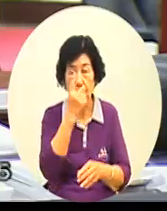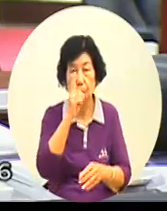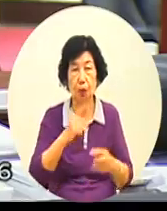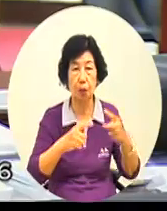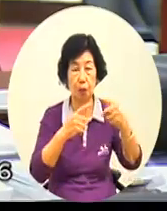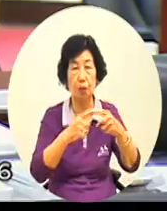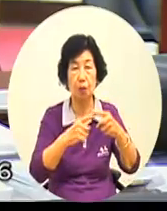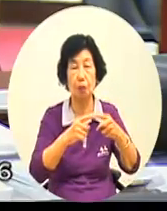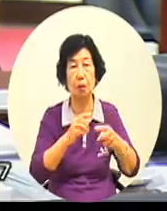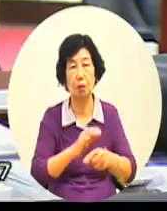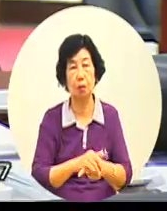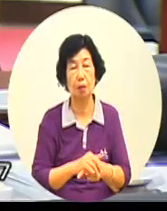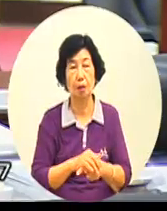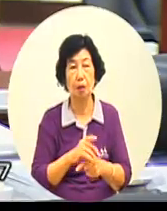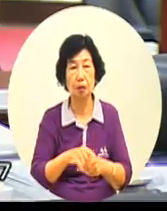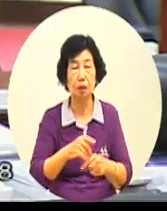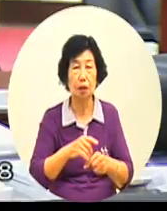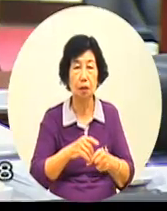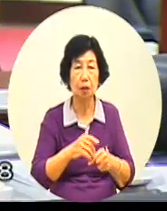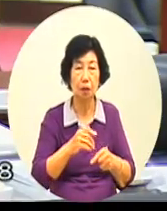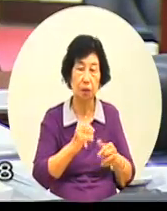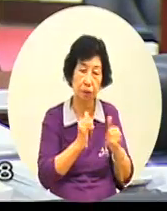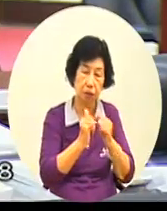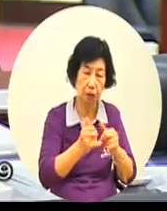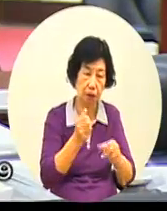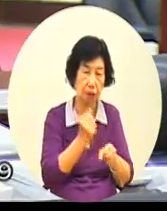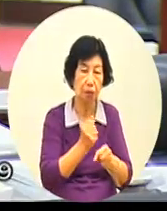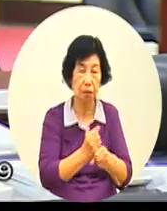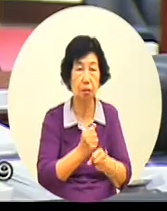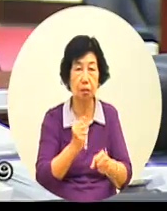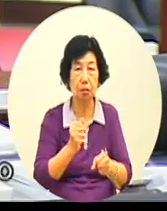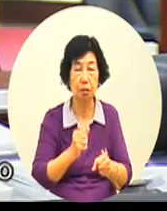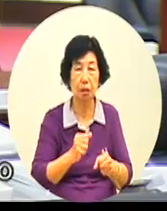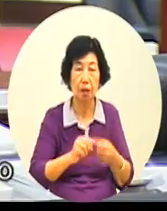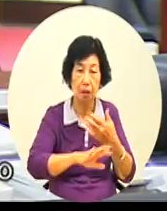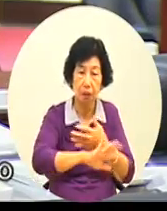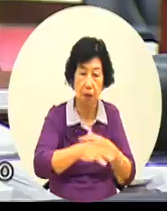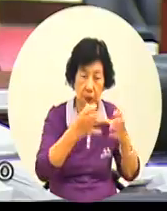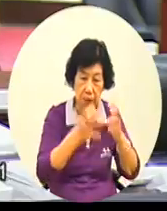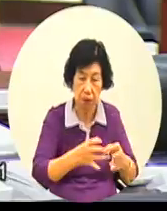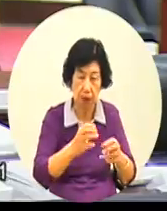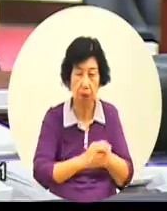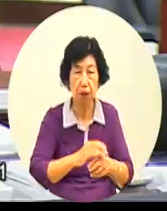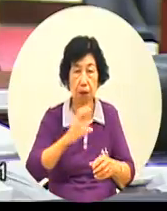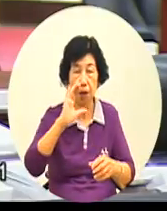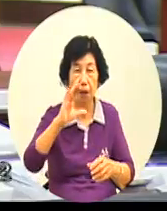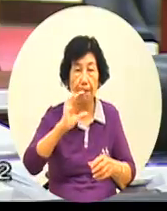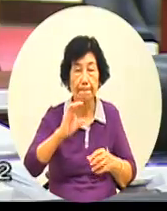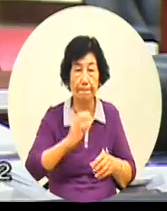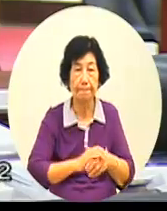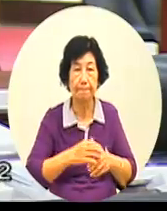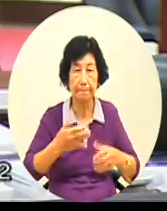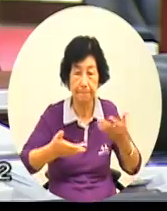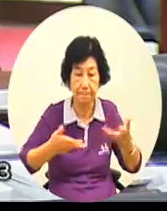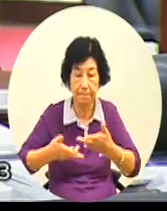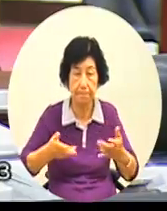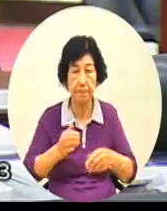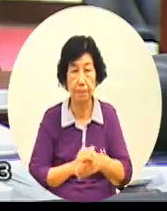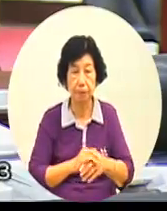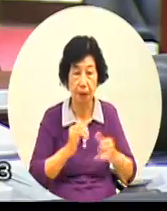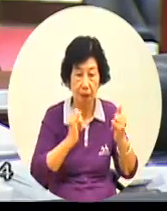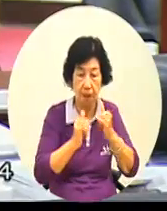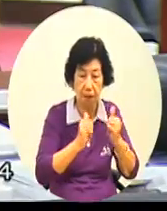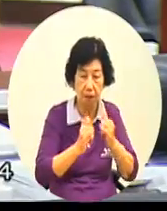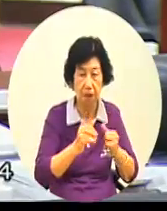是有哪些部分要做，我觉得我们可以拟定一套方案的。那这个方案包括他在社区里的居住生活照